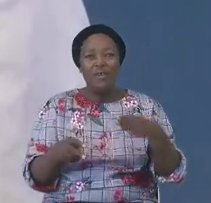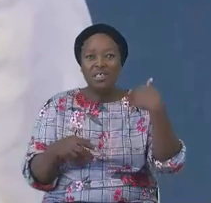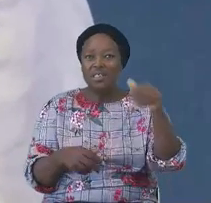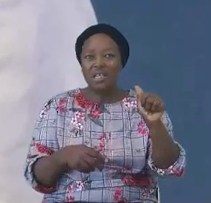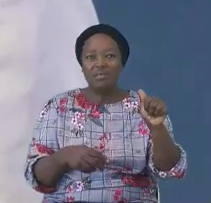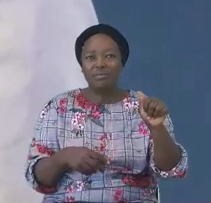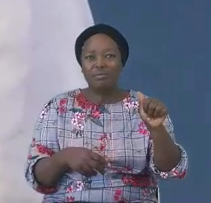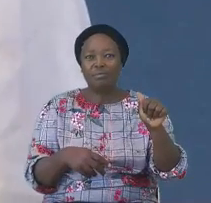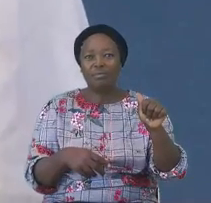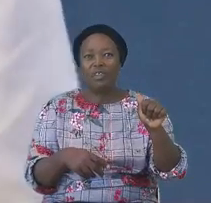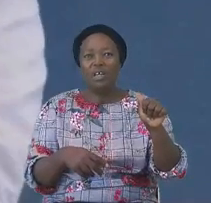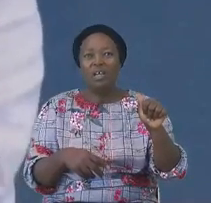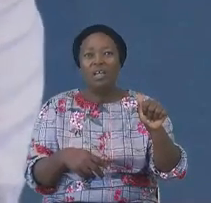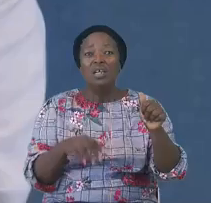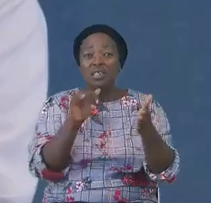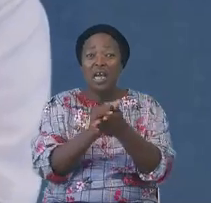de tout nom.